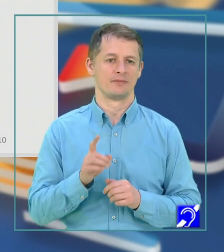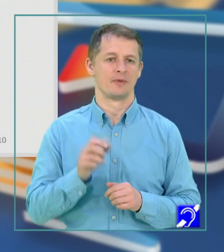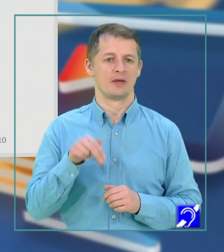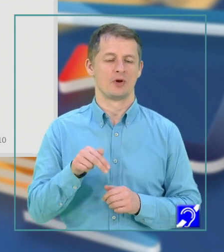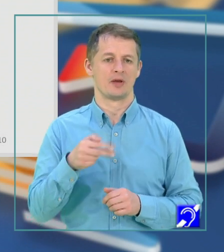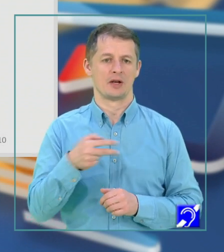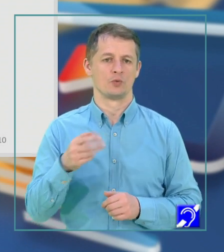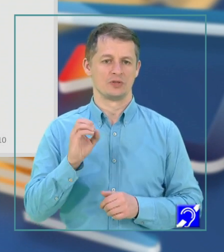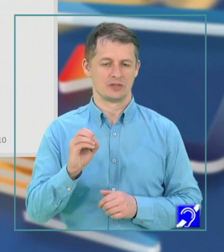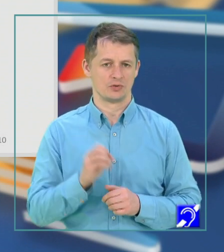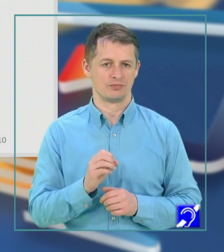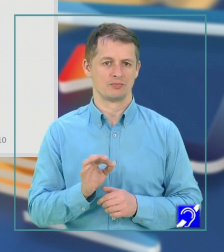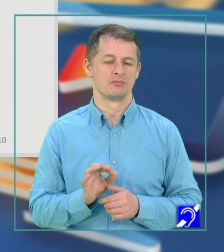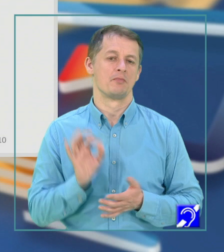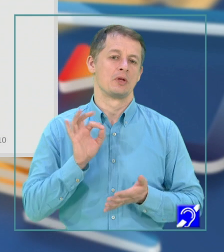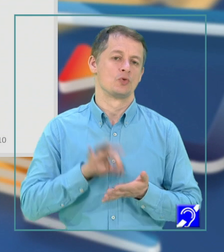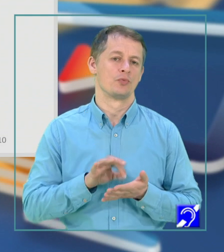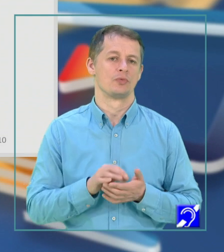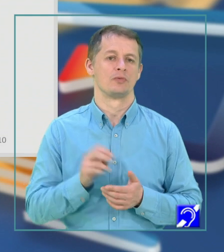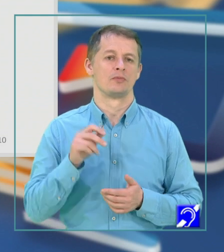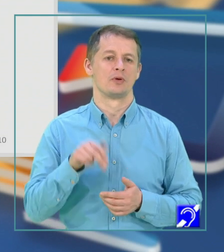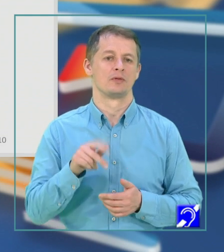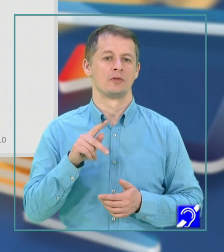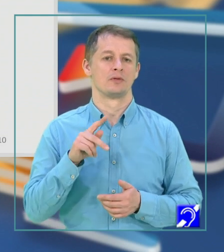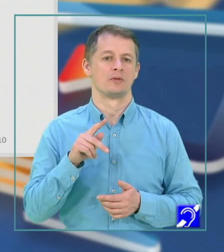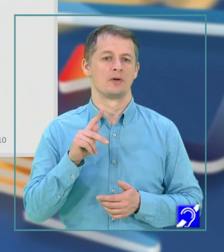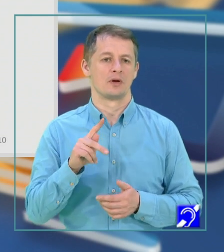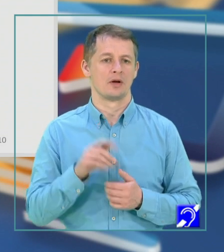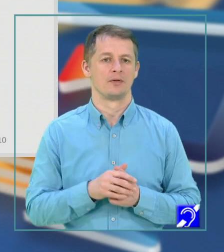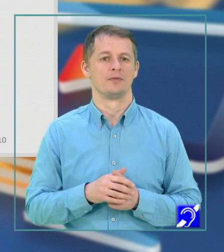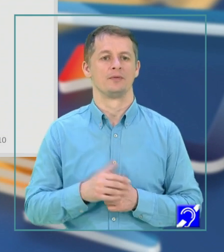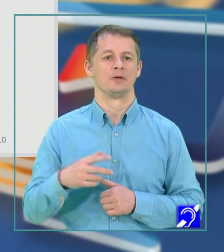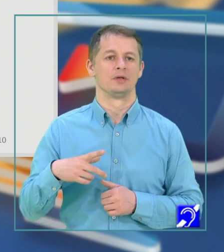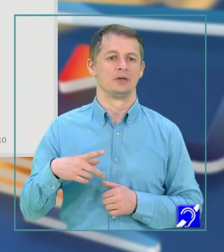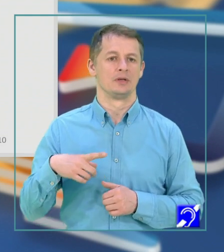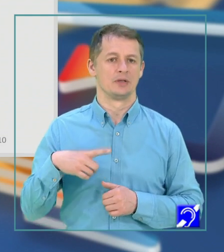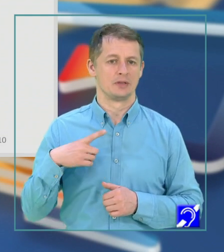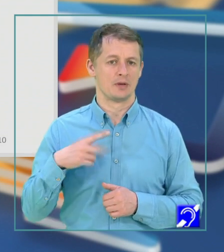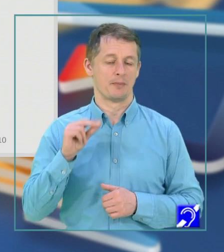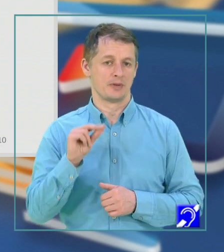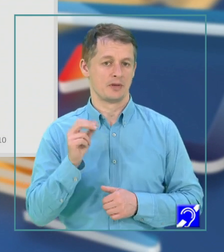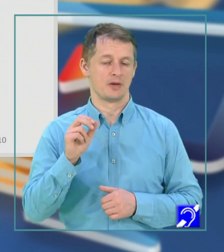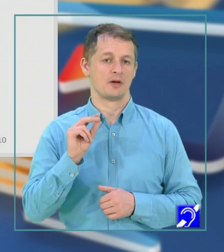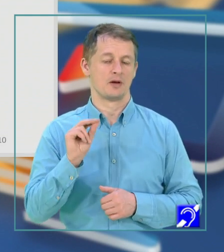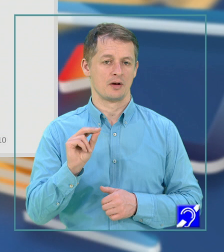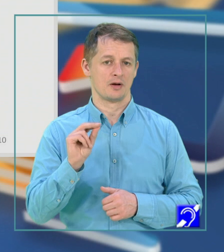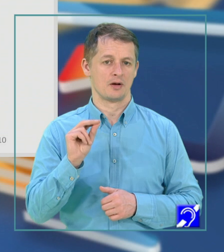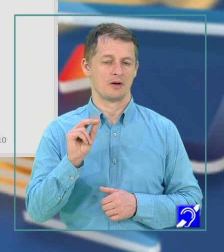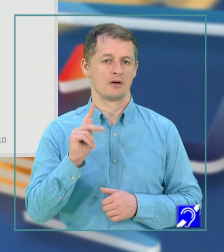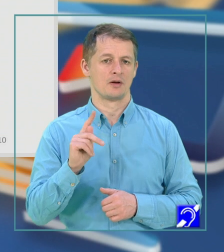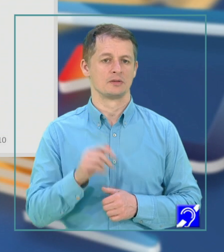0 și presupunând că P de K, unde K este natural fixat, este adevărată, rezultă că P de K plus 1 este adevărată,